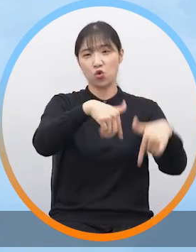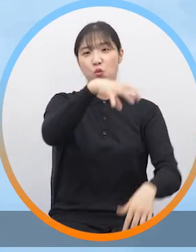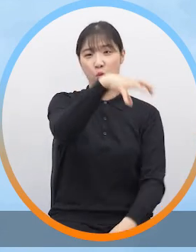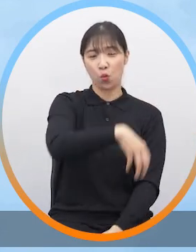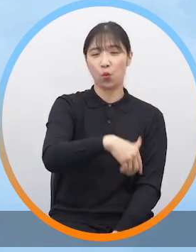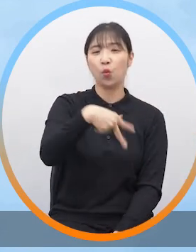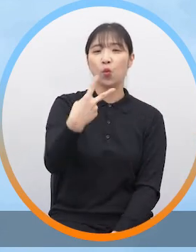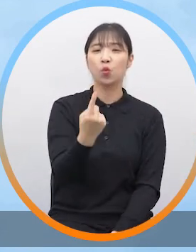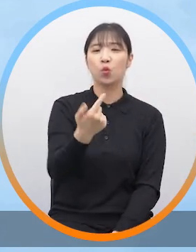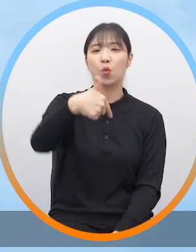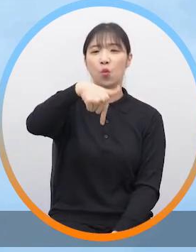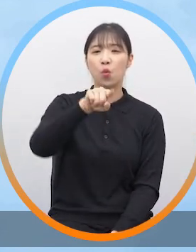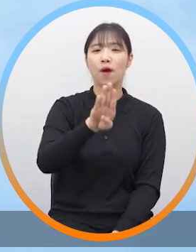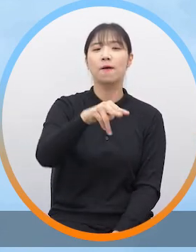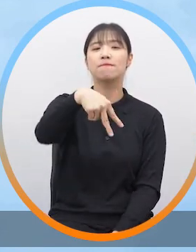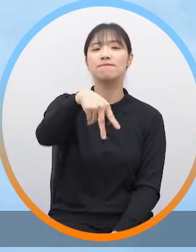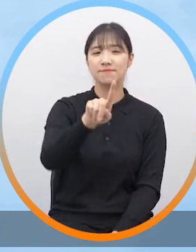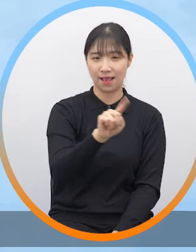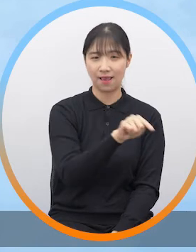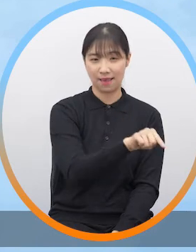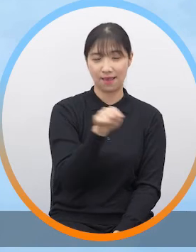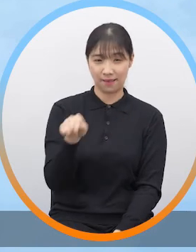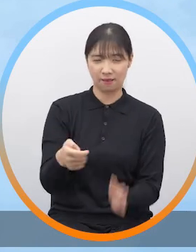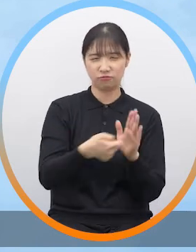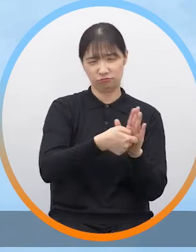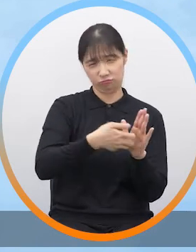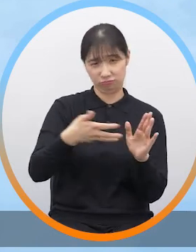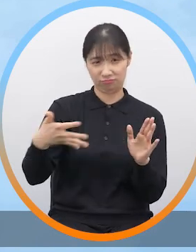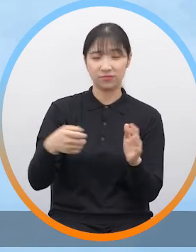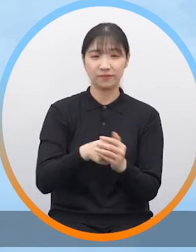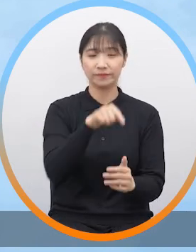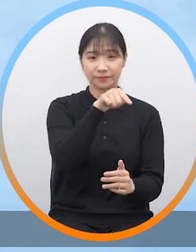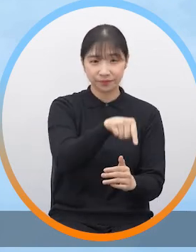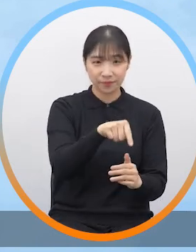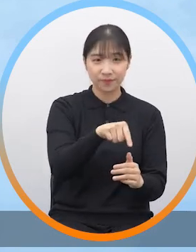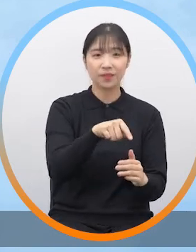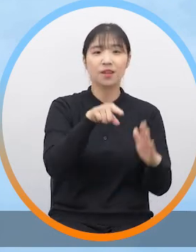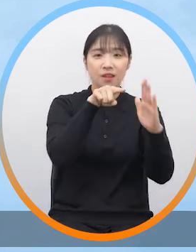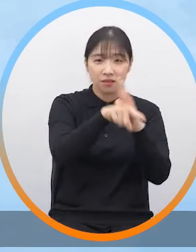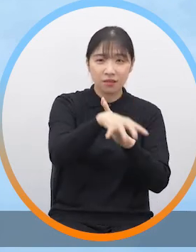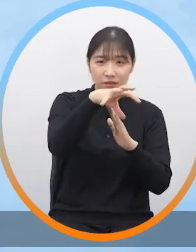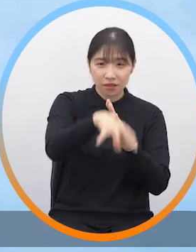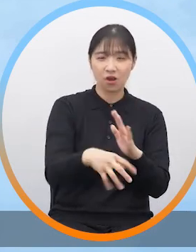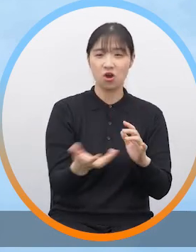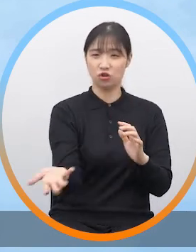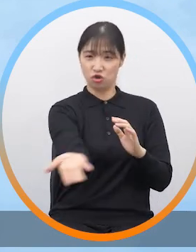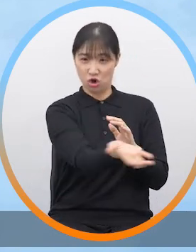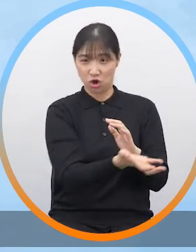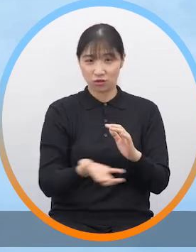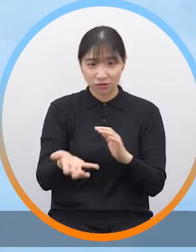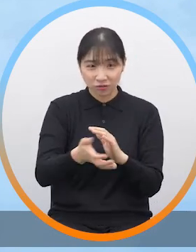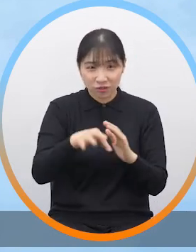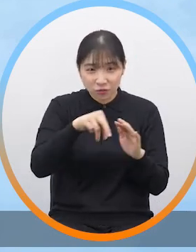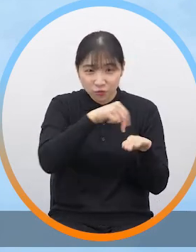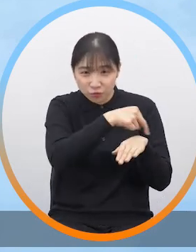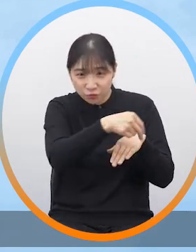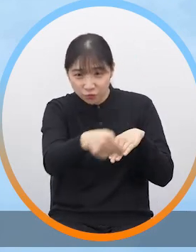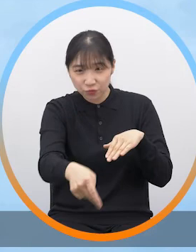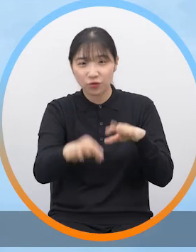서쪽에는 도갑사가 유명한 절이죠. 그 도갑사 있고 굉장히 앞으로 그 저수지 밑으로 쭉